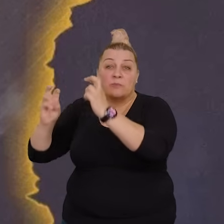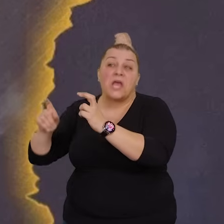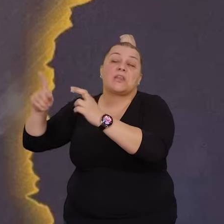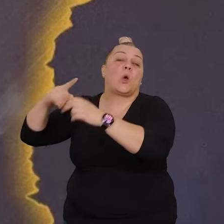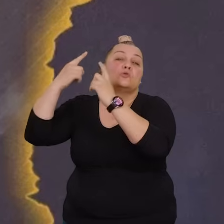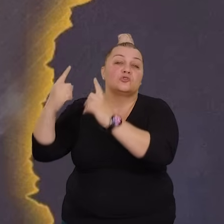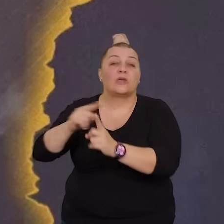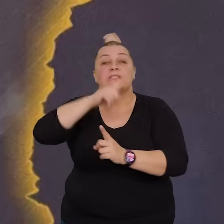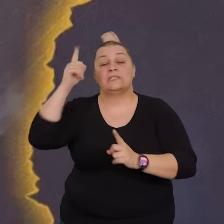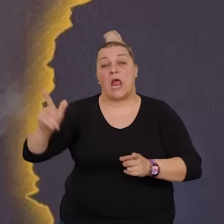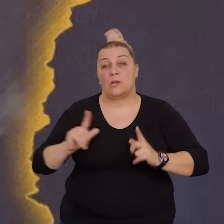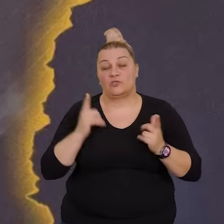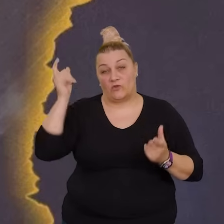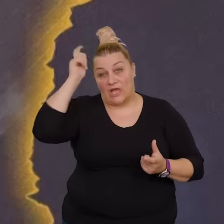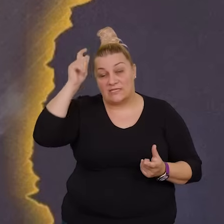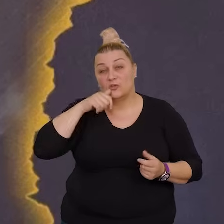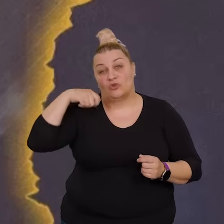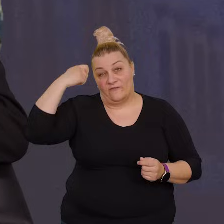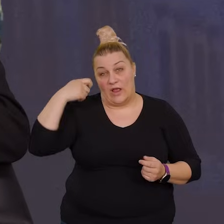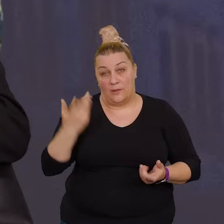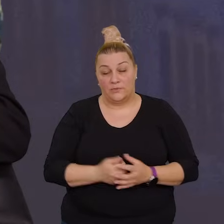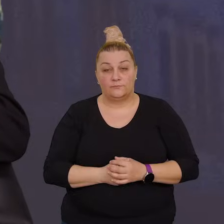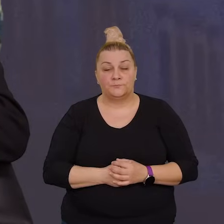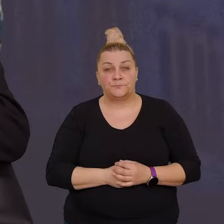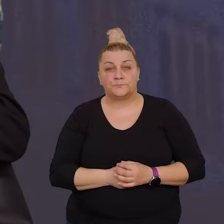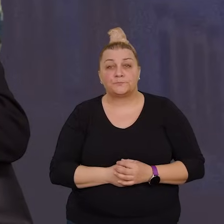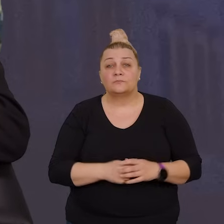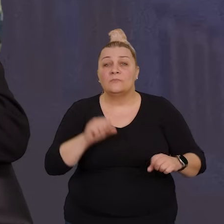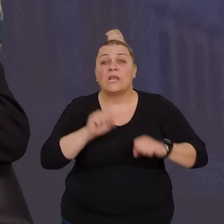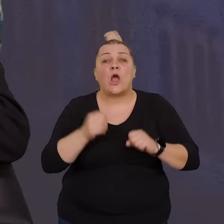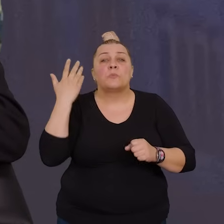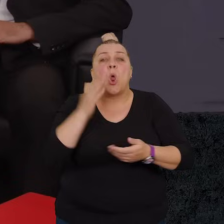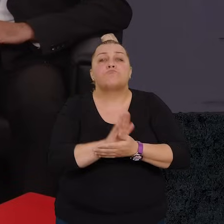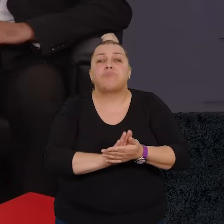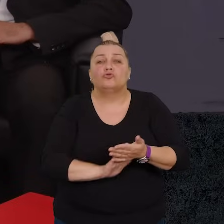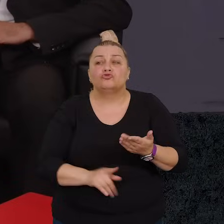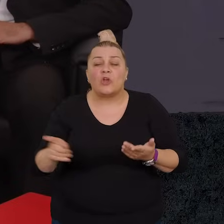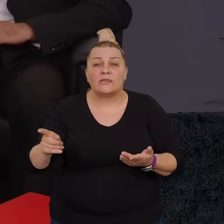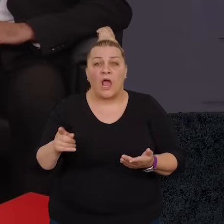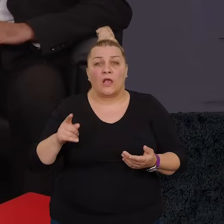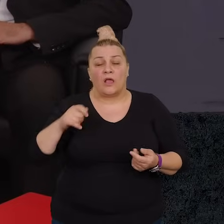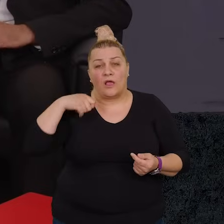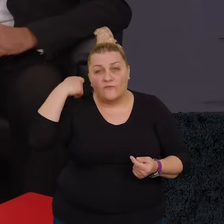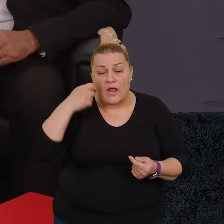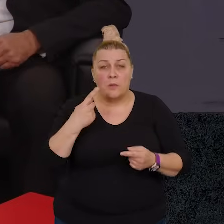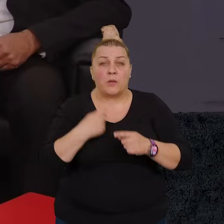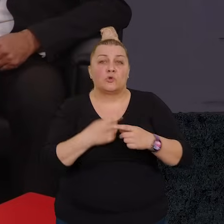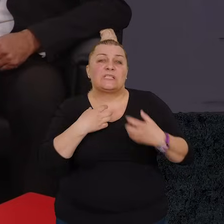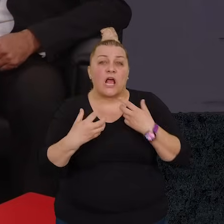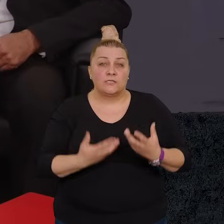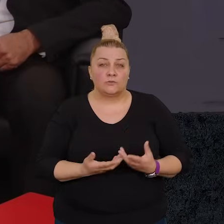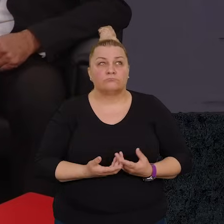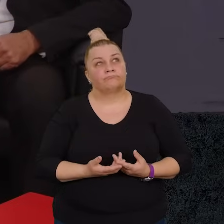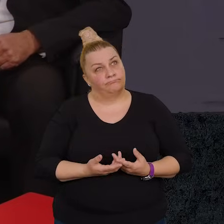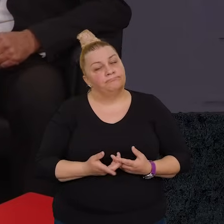jedno cijelo životno druženje sa kazalištem i sa filmom. Kako su bili počeci i u kazalištu i u filmu? Vrlo teški. Vrlo teški, kao što je svim mladim ljudima